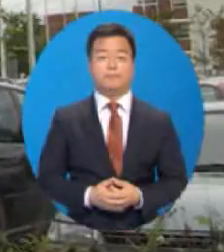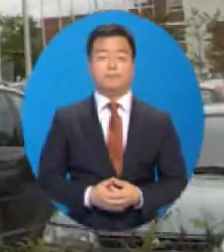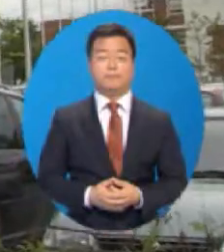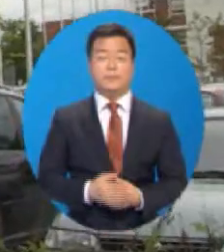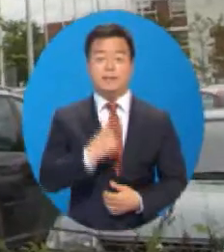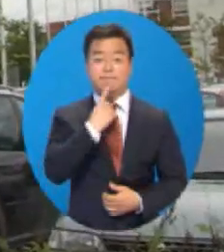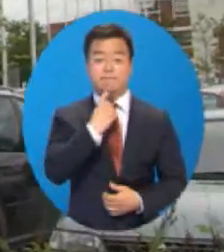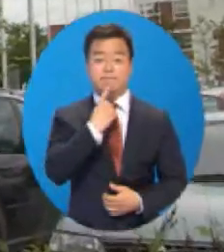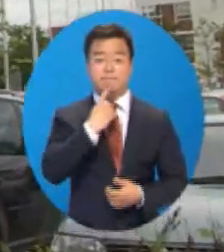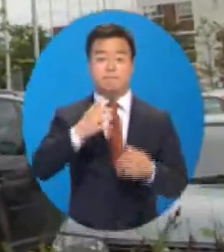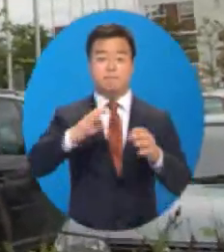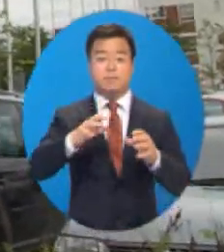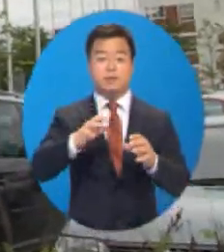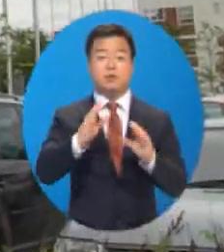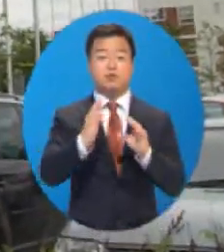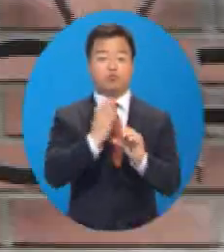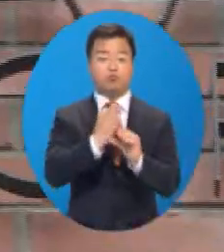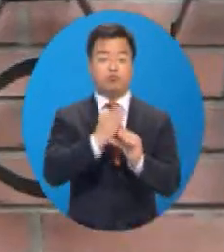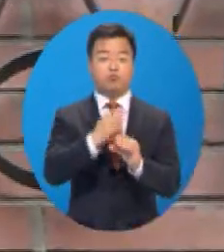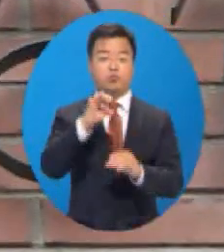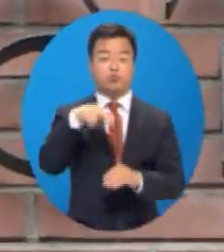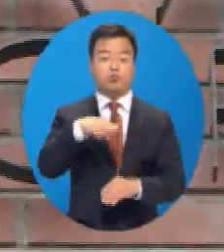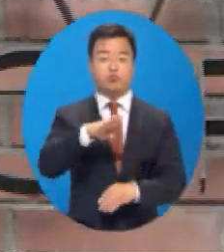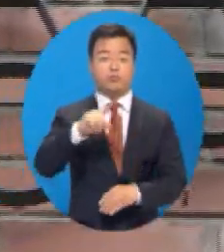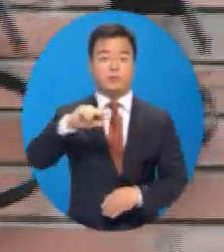핀란드 중부 유바스큘라 대학교.